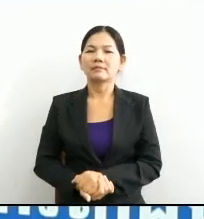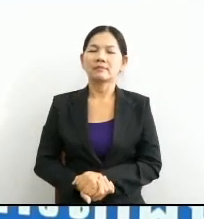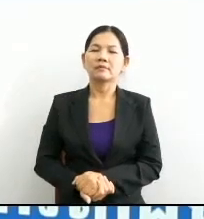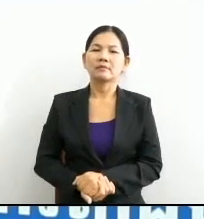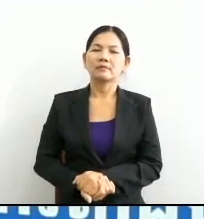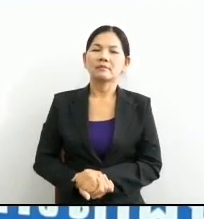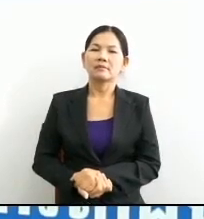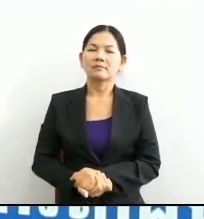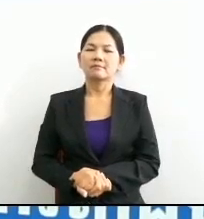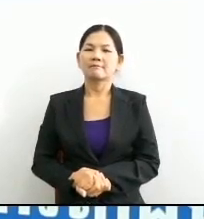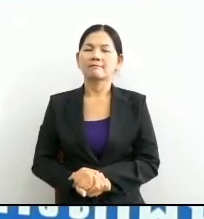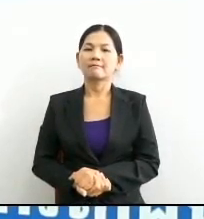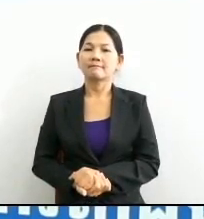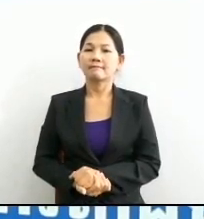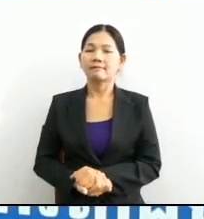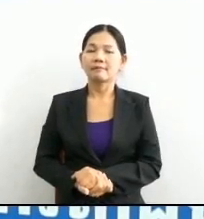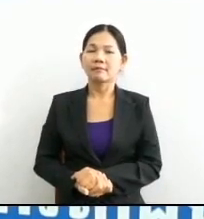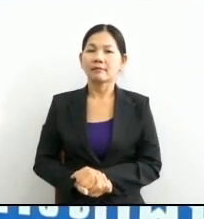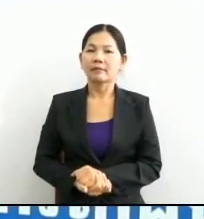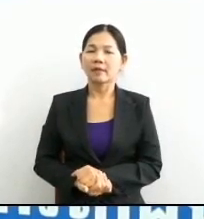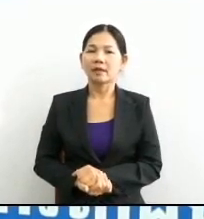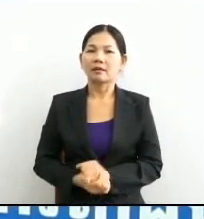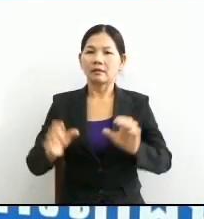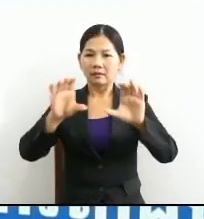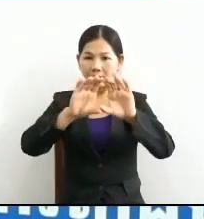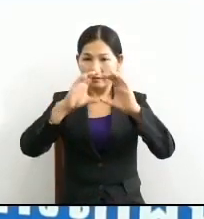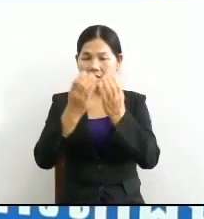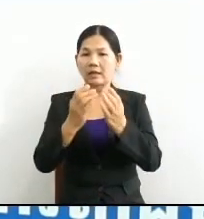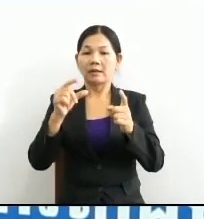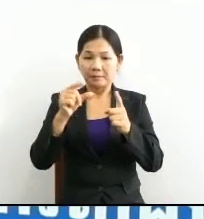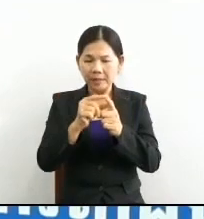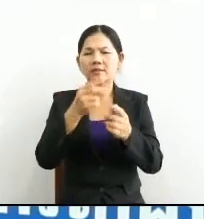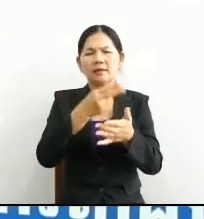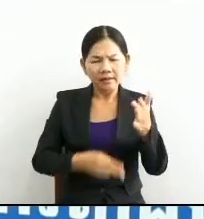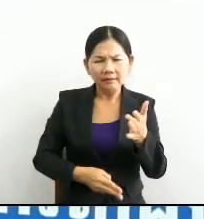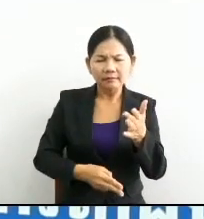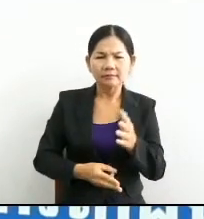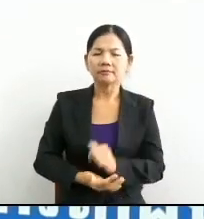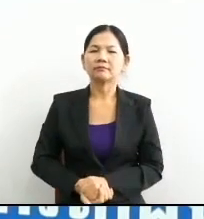Chà. Chán thằng bị chị ấy ạ. Con rộp mớ. Hay sẽ bẹp mấy chứ.